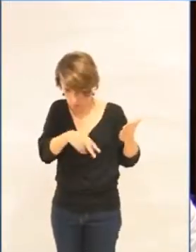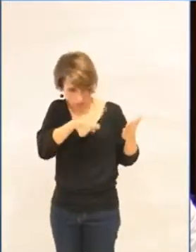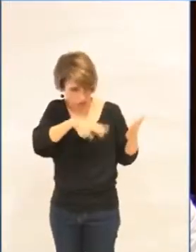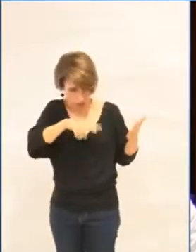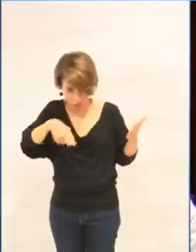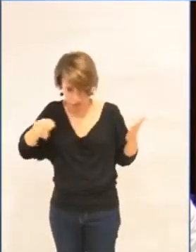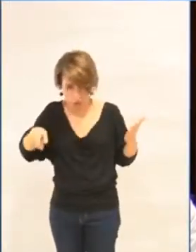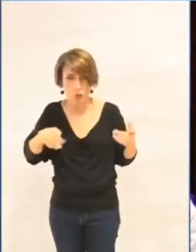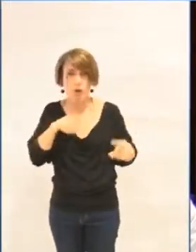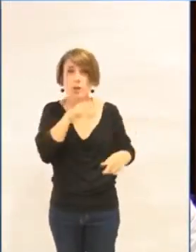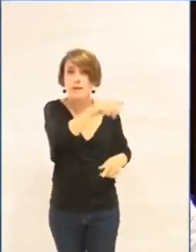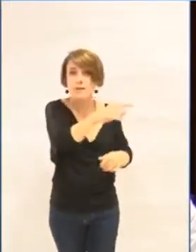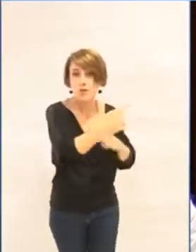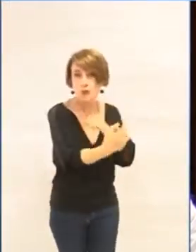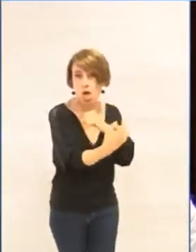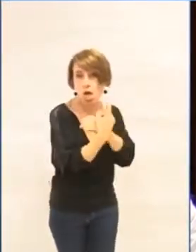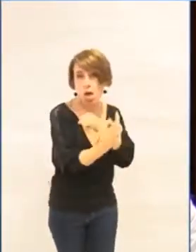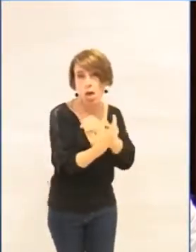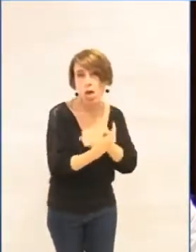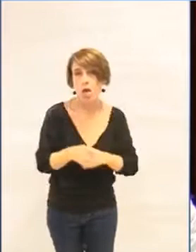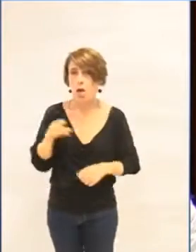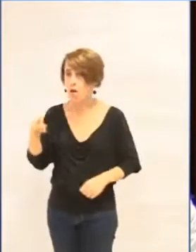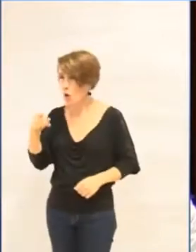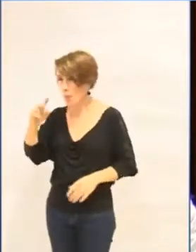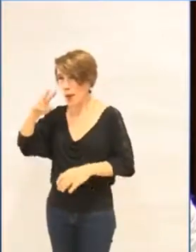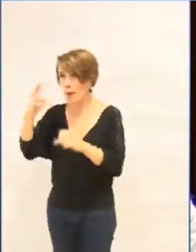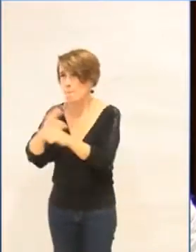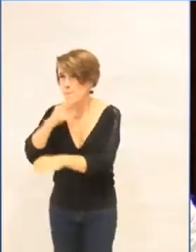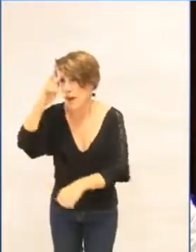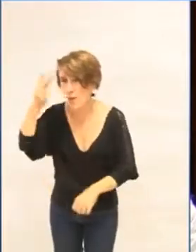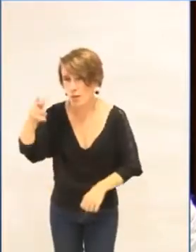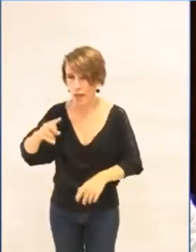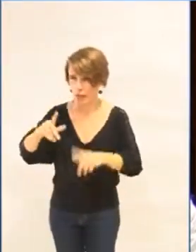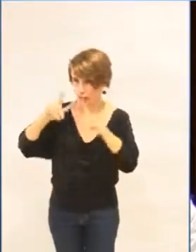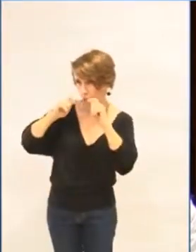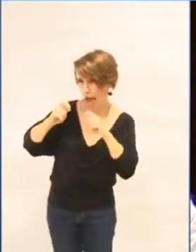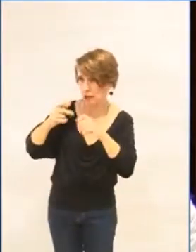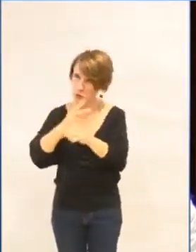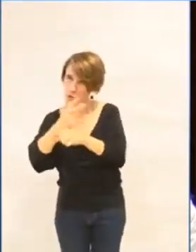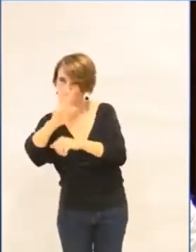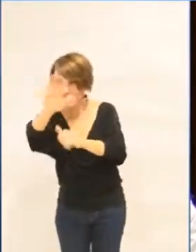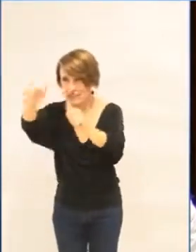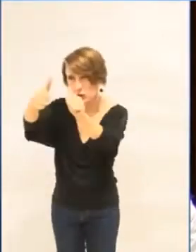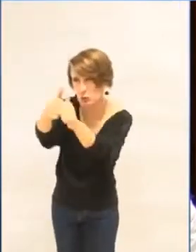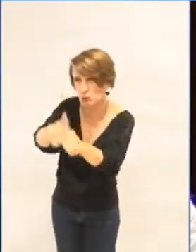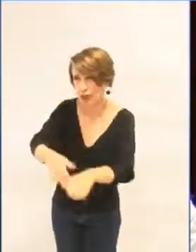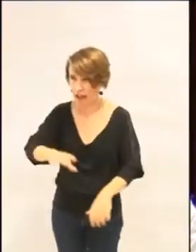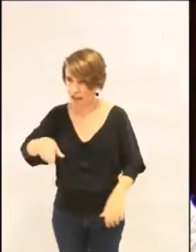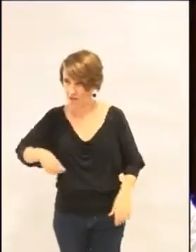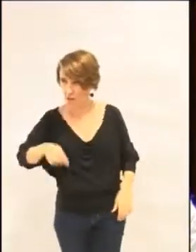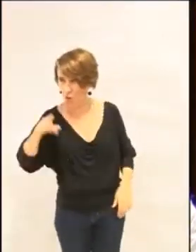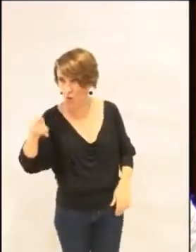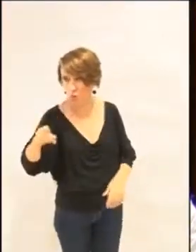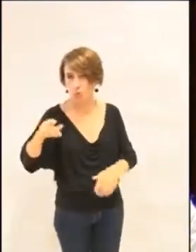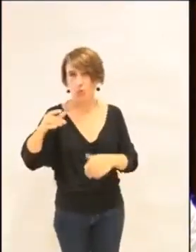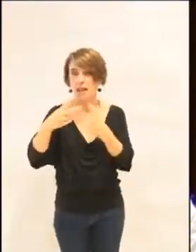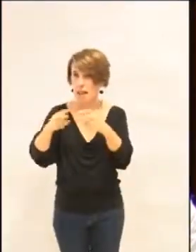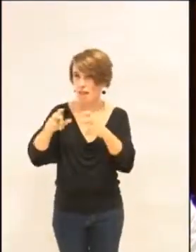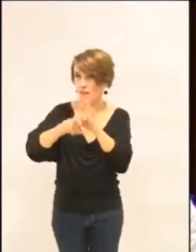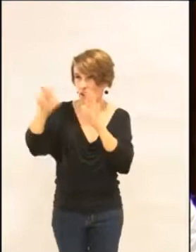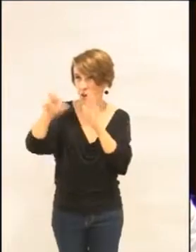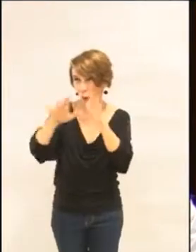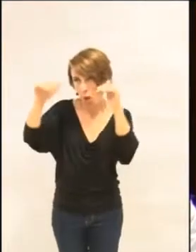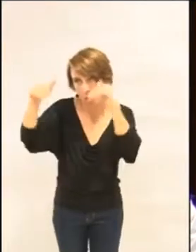de mise sous tutelle et même de risque de mise sous tutelle, de faillite et même de risque de faillite ne